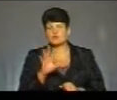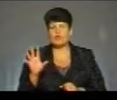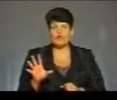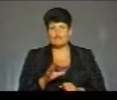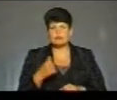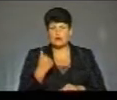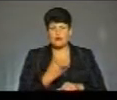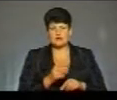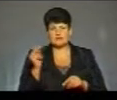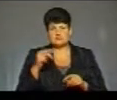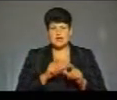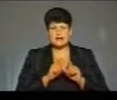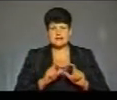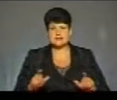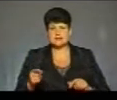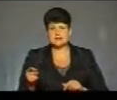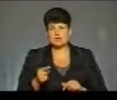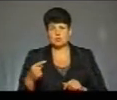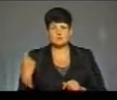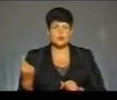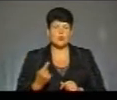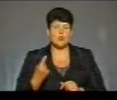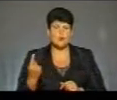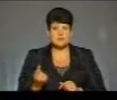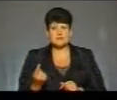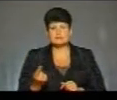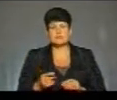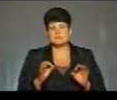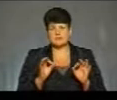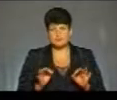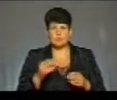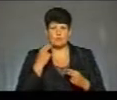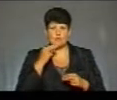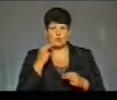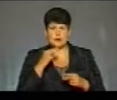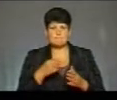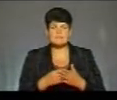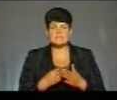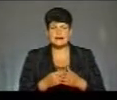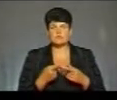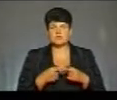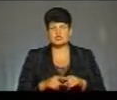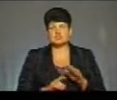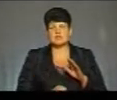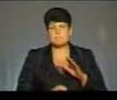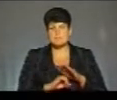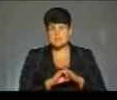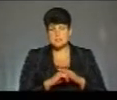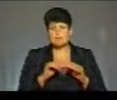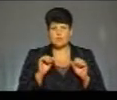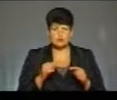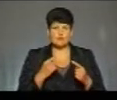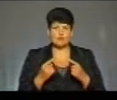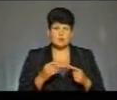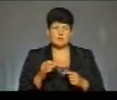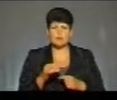опорних навчальних закладах Тернопільської області направду покращилася матеріально-технічна база. Я можу говорити